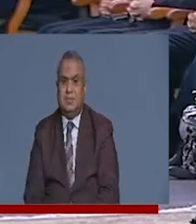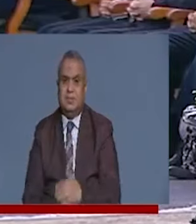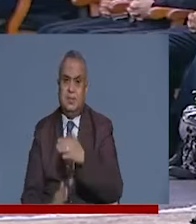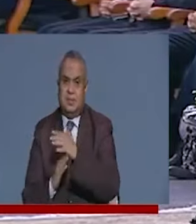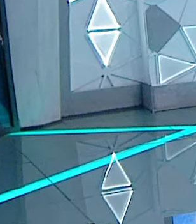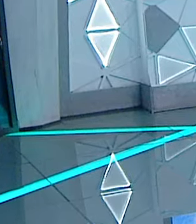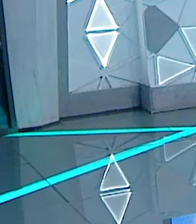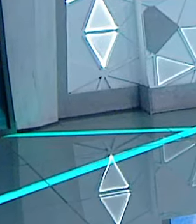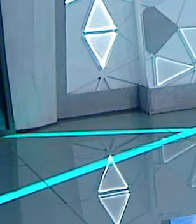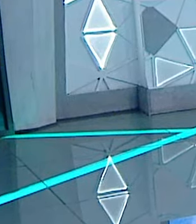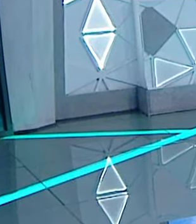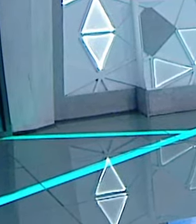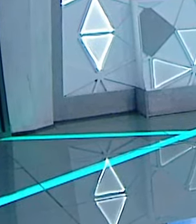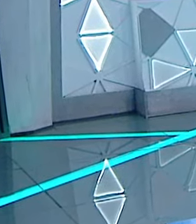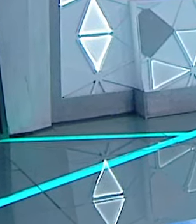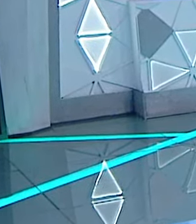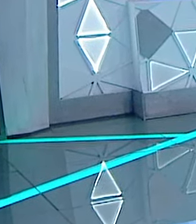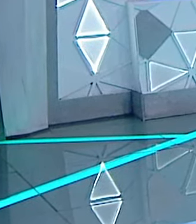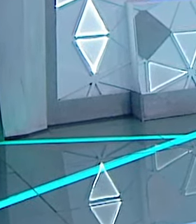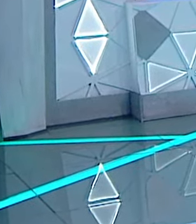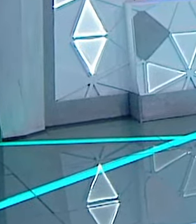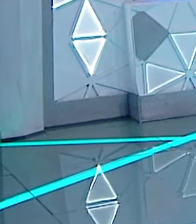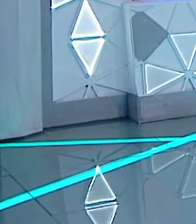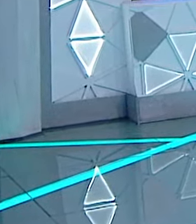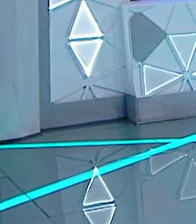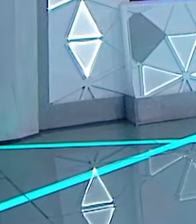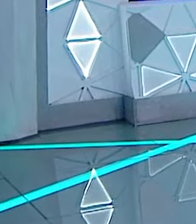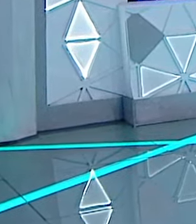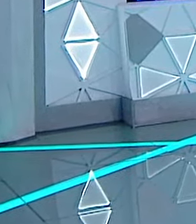هنبقى ممكن نقترح 1500 حضرتك. 1500 كويس. خلاص شكرا جزيلا.